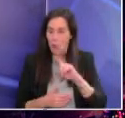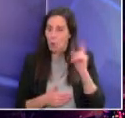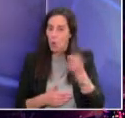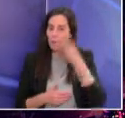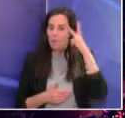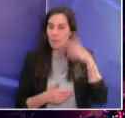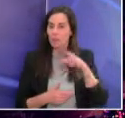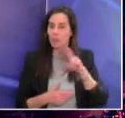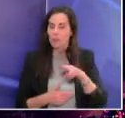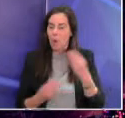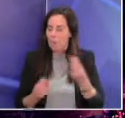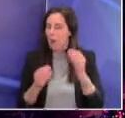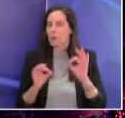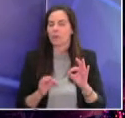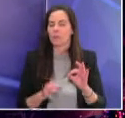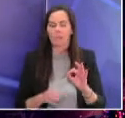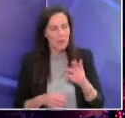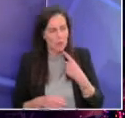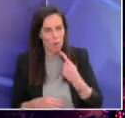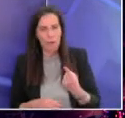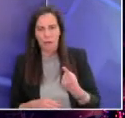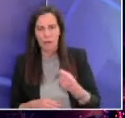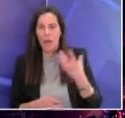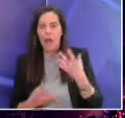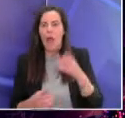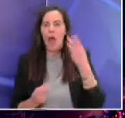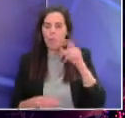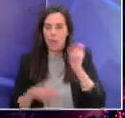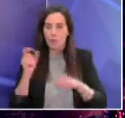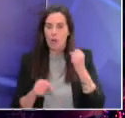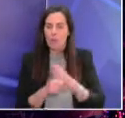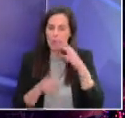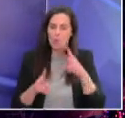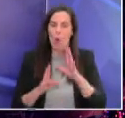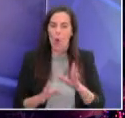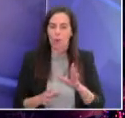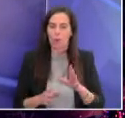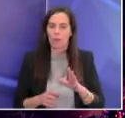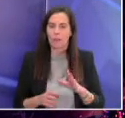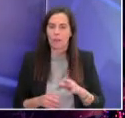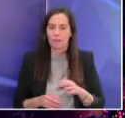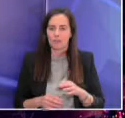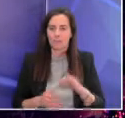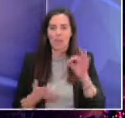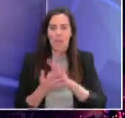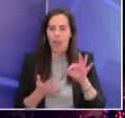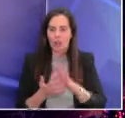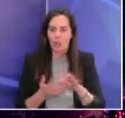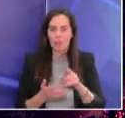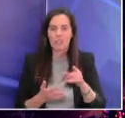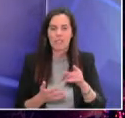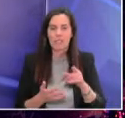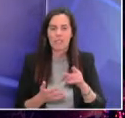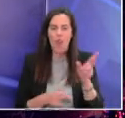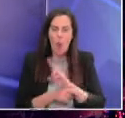כולם יודעים שיש פה טריק בעצם. מה? לחצת. תראה, מלא אנשים עשו מזה צחוקים, אוקיי? בואו נראה. הם כתבו, זה בוט הרי. תראו.